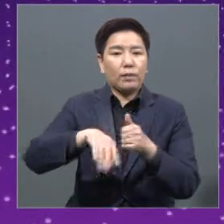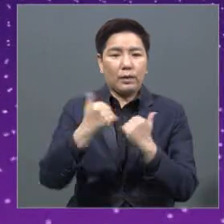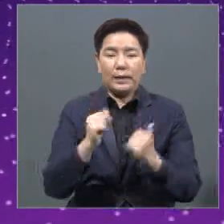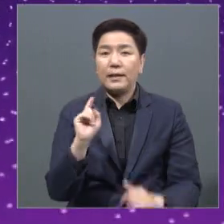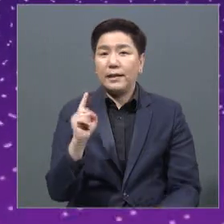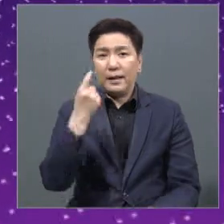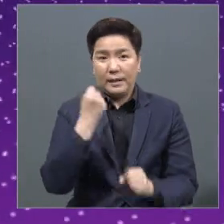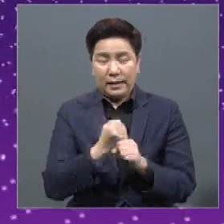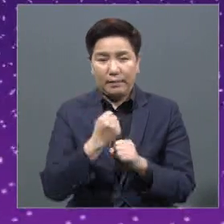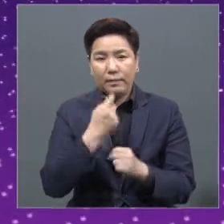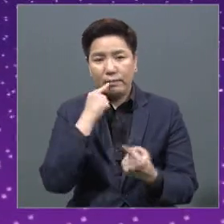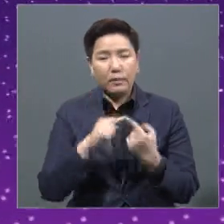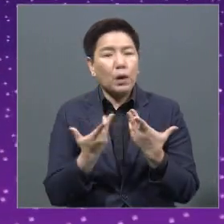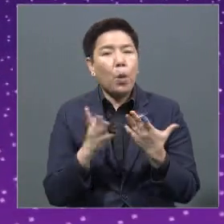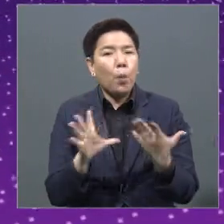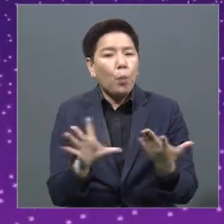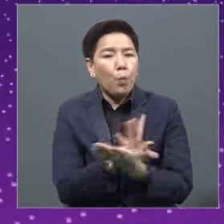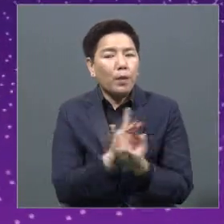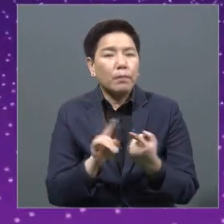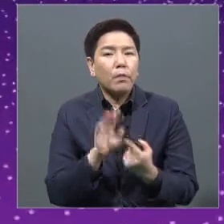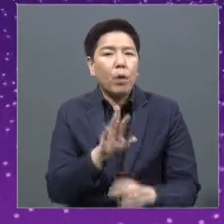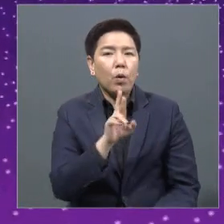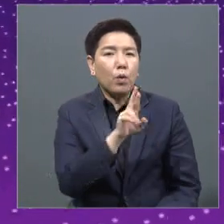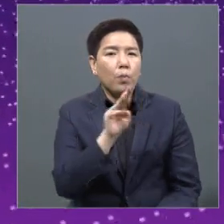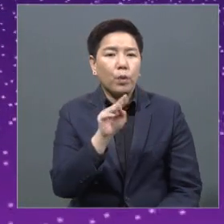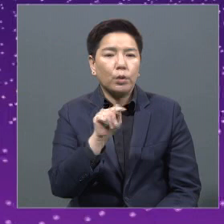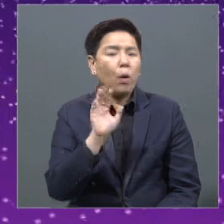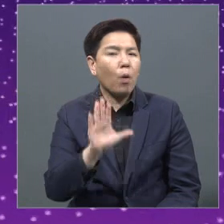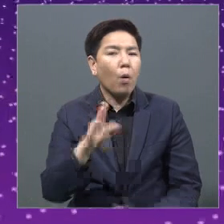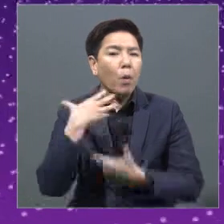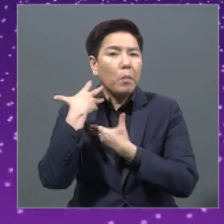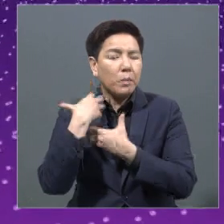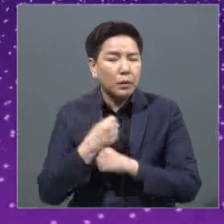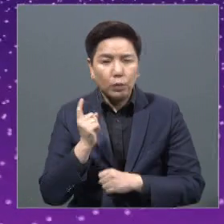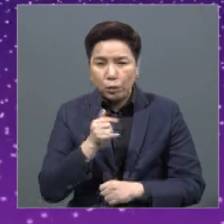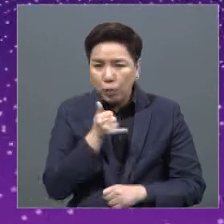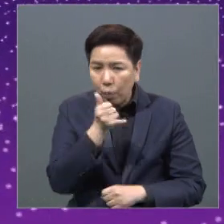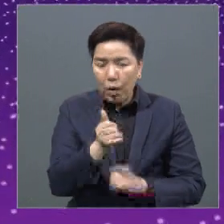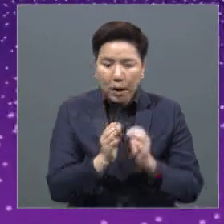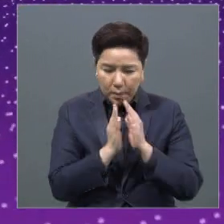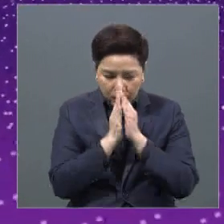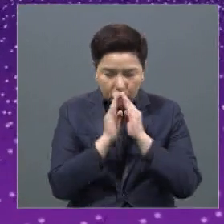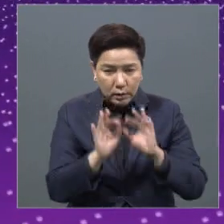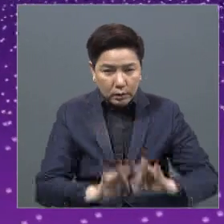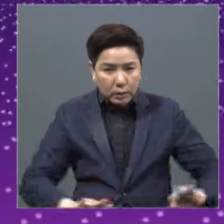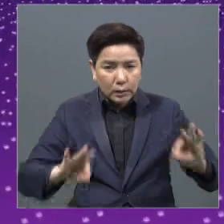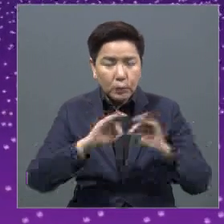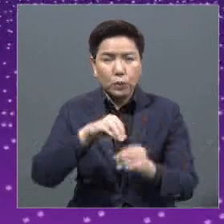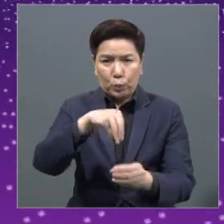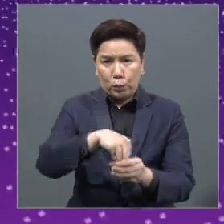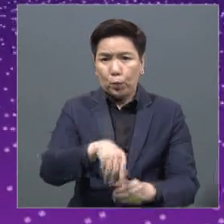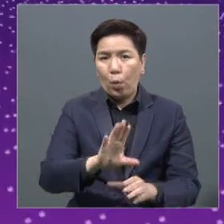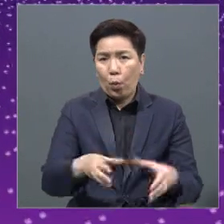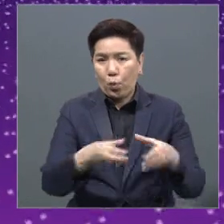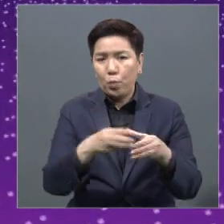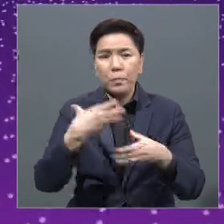แรกคือต้องบอกก่อนว่าไม่รู้เป็นธรรมเนียมหรือเปล่าของรัฐมนตรีใหม่ของพรรคประชาธิปัตย ์ เขาจะต้องไปสักการะสิ่งศักดิ์สิทธิ์ประจำพรรคก่อน